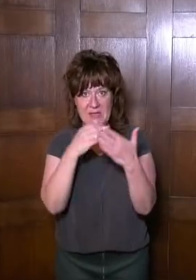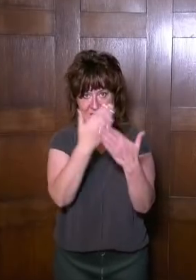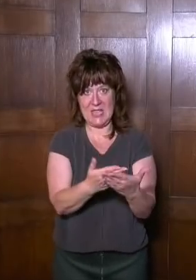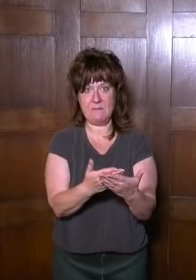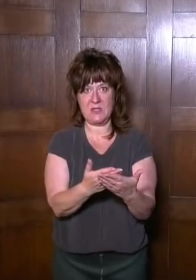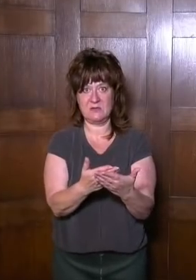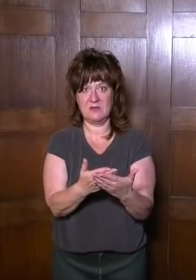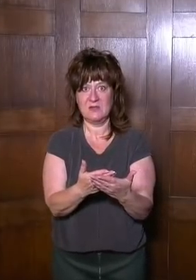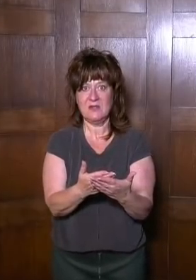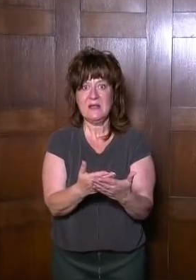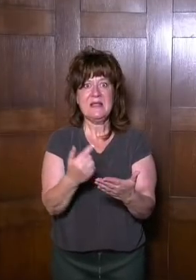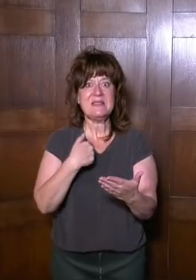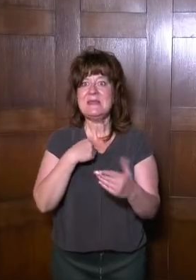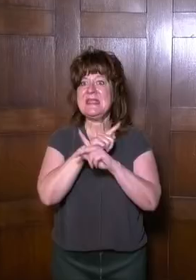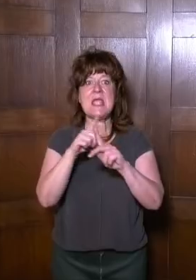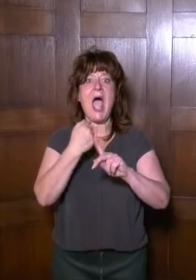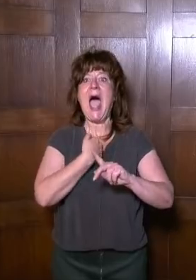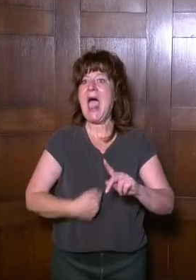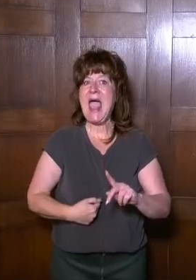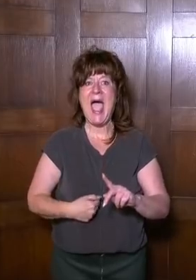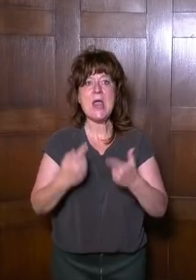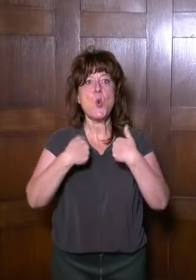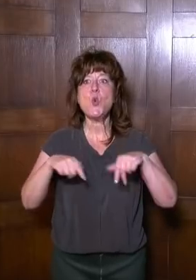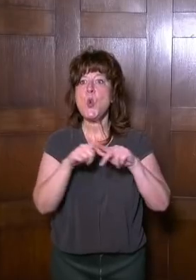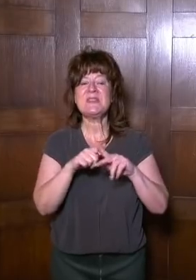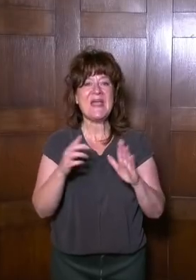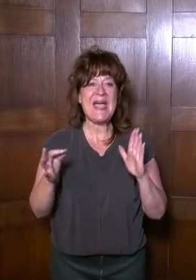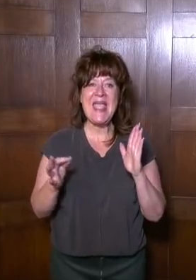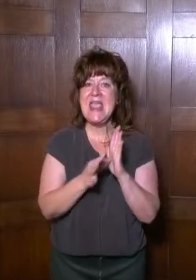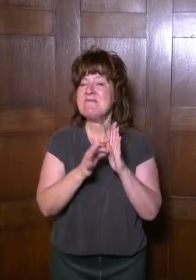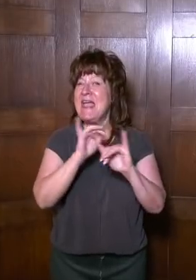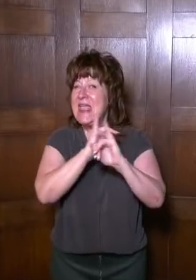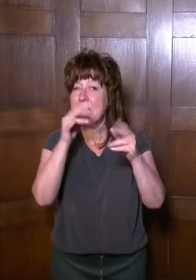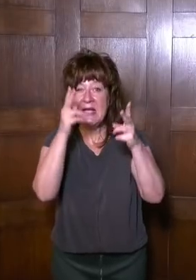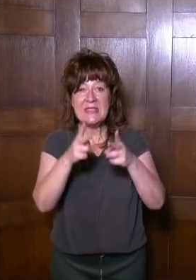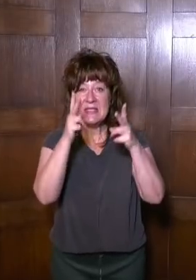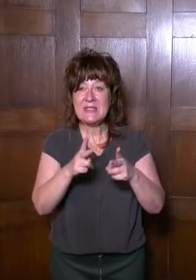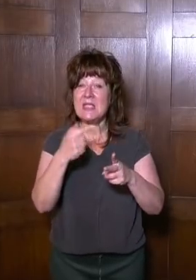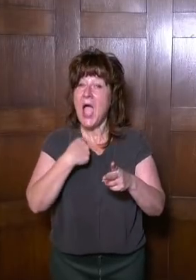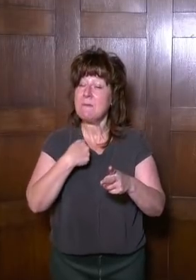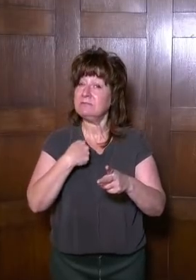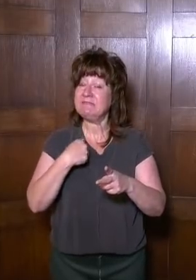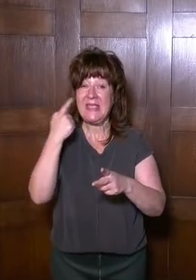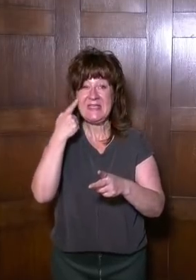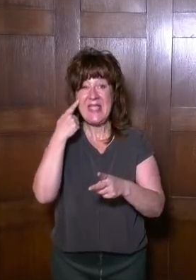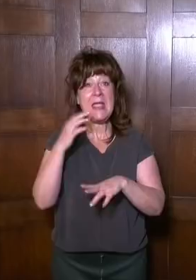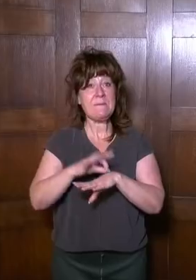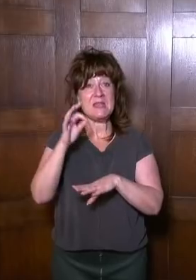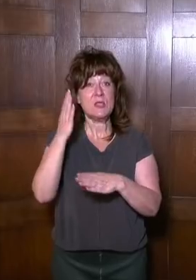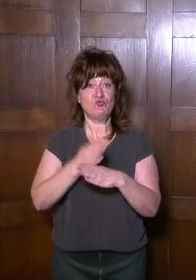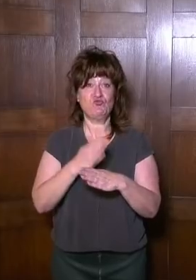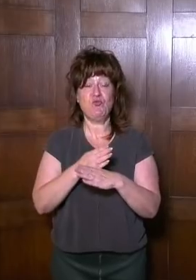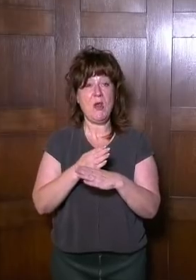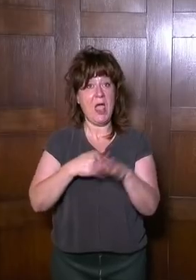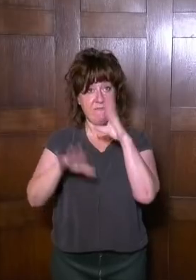haben gar nicht den allein selig machenden Anspruch, dass unsere Hinweise hundertprozentig richtig sind. Aber ich glaube schon, dass wir eine gewisse Erfahrung haben. Ich habe jetzt 3 Pandemien in meinem